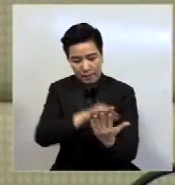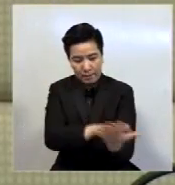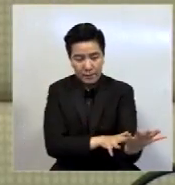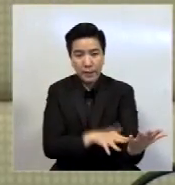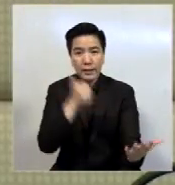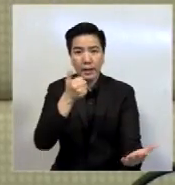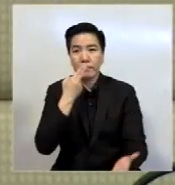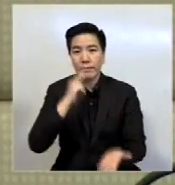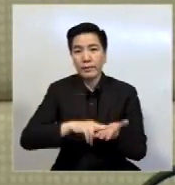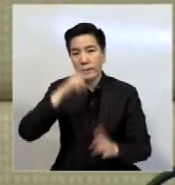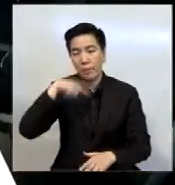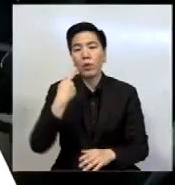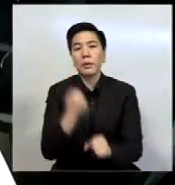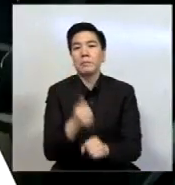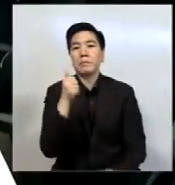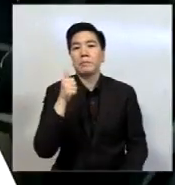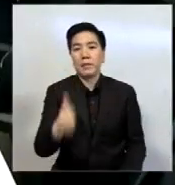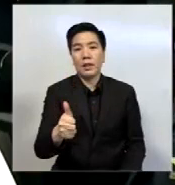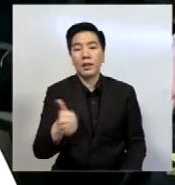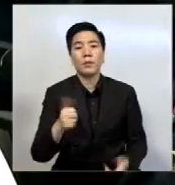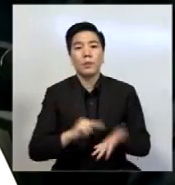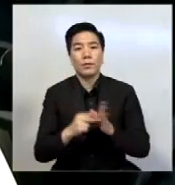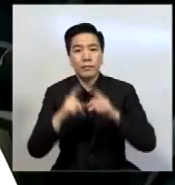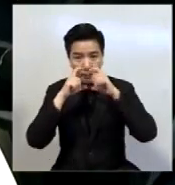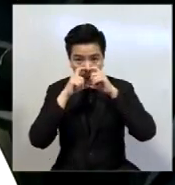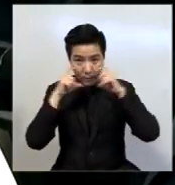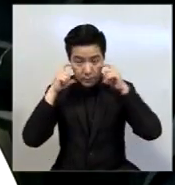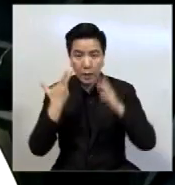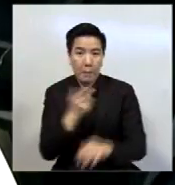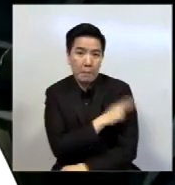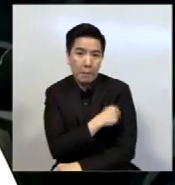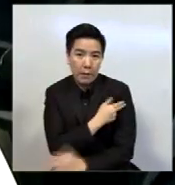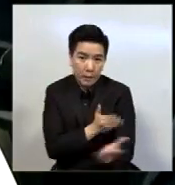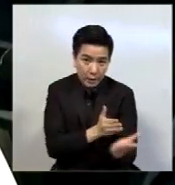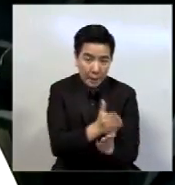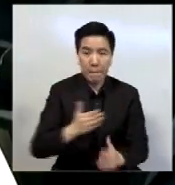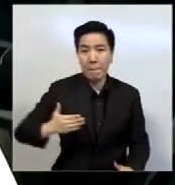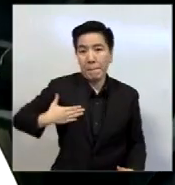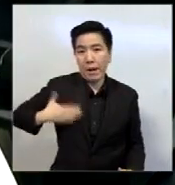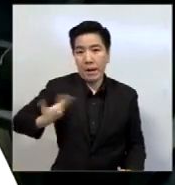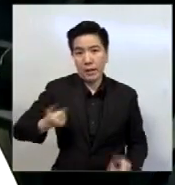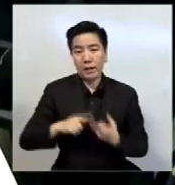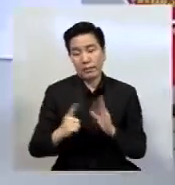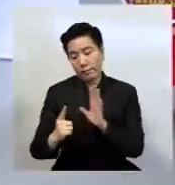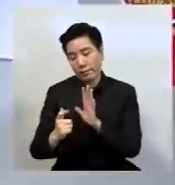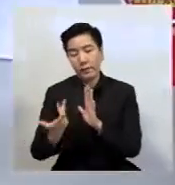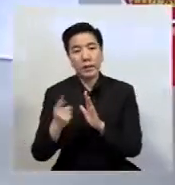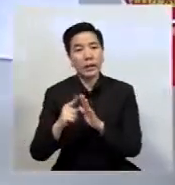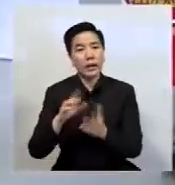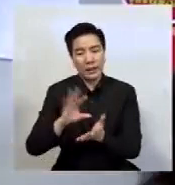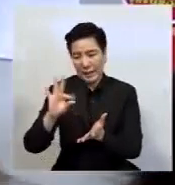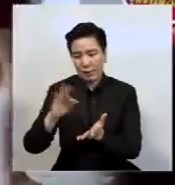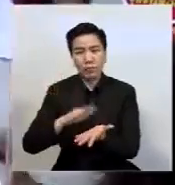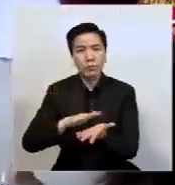ปรษณีย์ไทยยืนยันว่าทำได้นะคะทั้งหน้ากากอนามัยทางการแพทย์หน้ากากผ้าเจลแอลกอฮอล์ล้างมือท